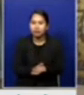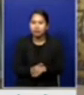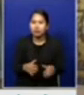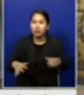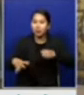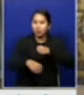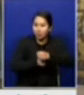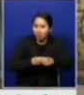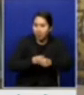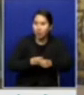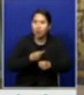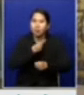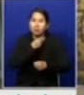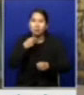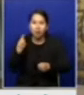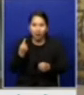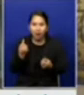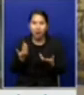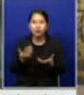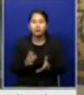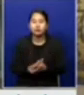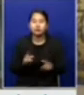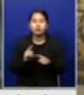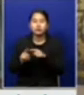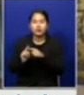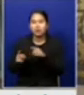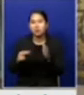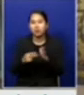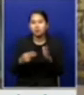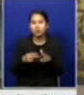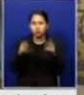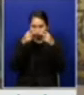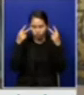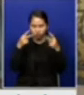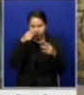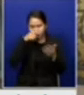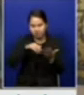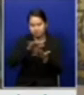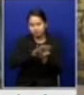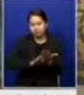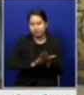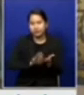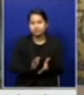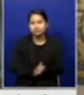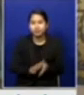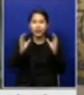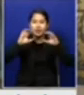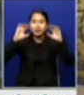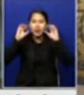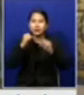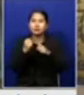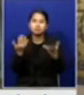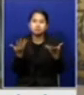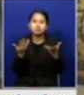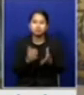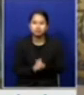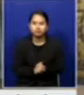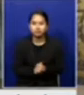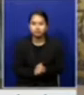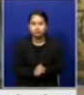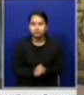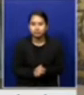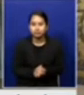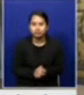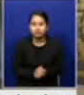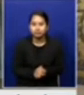กิดอาชญากรรมทั้งประเทศอีกรัฐบาลจะทำอย่างไร 7-8 ล้านคนถ้า